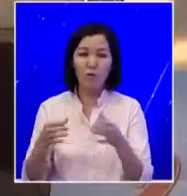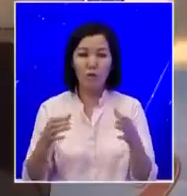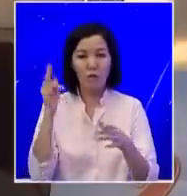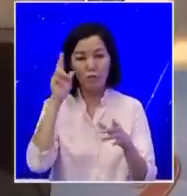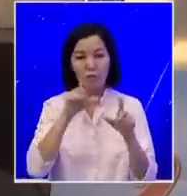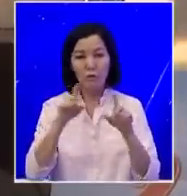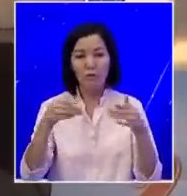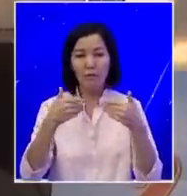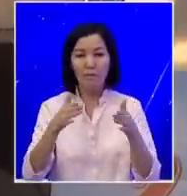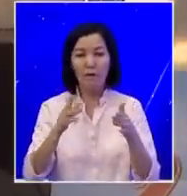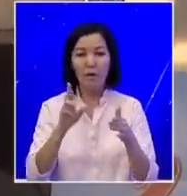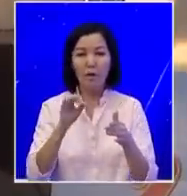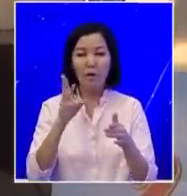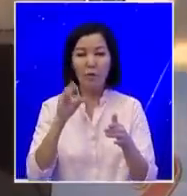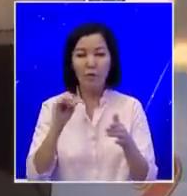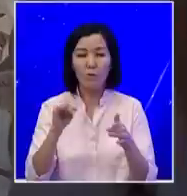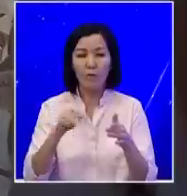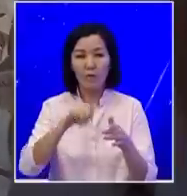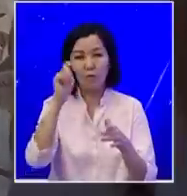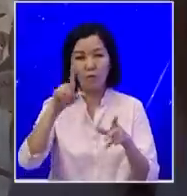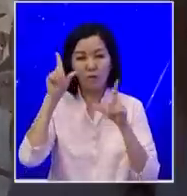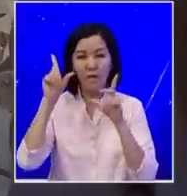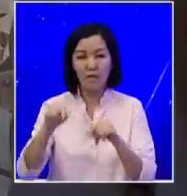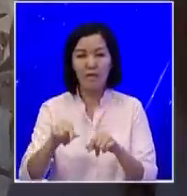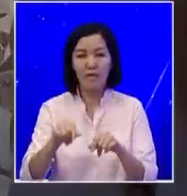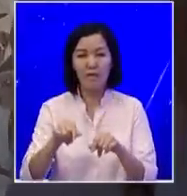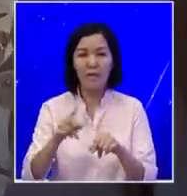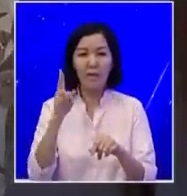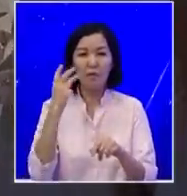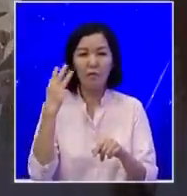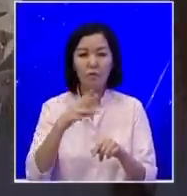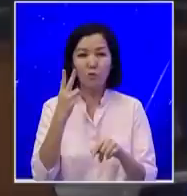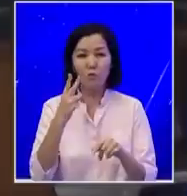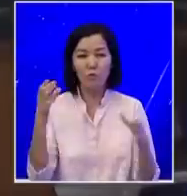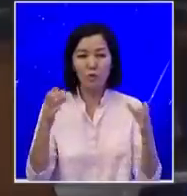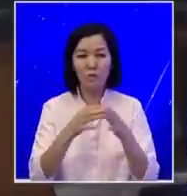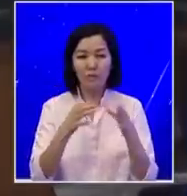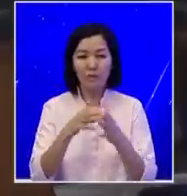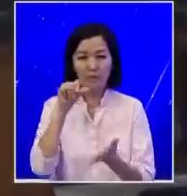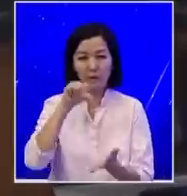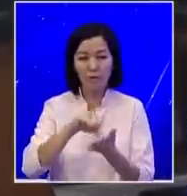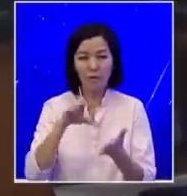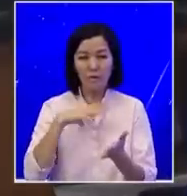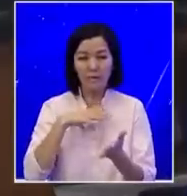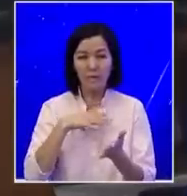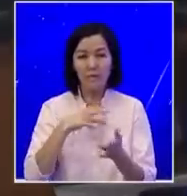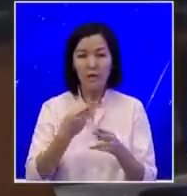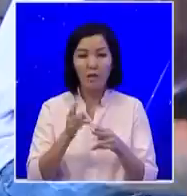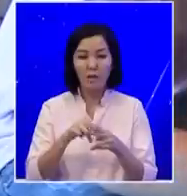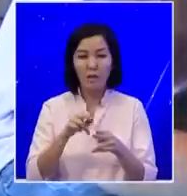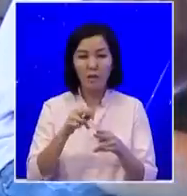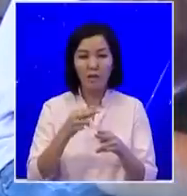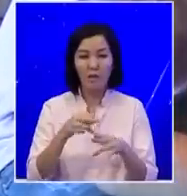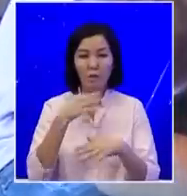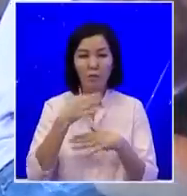тәмамдаған соң курс доғасындағы майдан қаттанады. Дала фронтының 233-ші дивизиясы сапында болған. Дәл сол жылдың тамыз айында